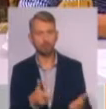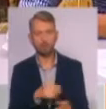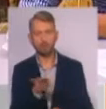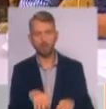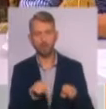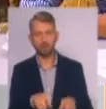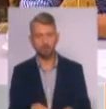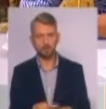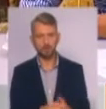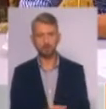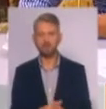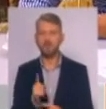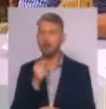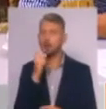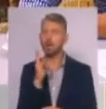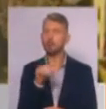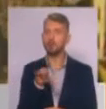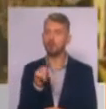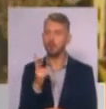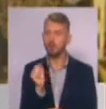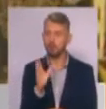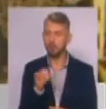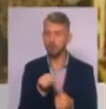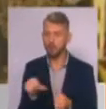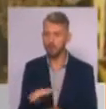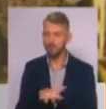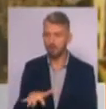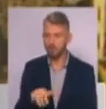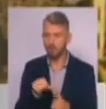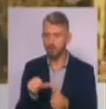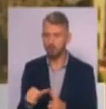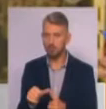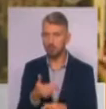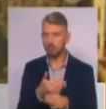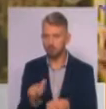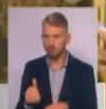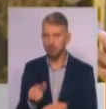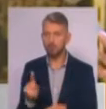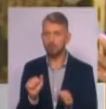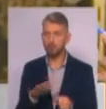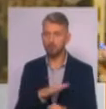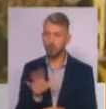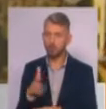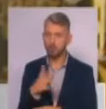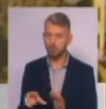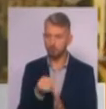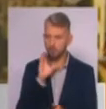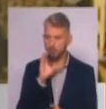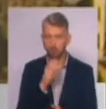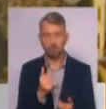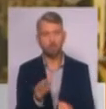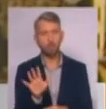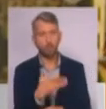рішення. Але у парку Наталка, я так розумію, що буде окрема територія, саме виділена для того, щоб можна було там погуляти зі своїм собакою.